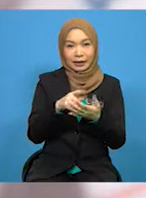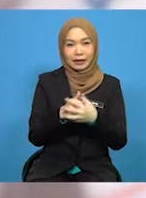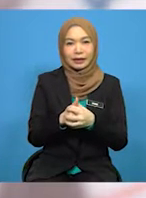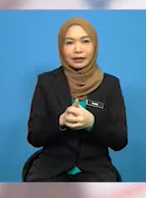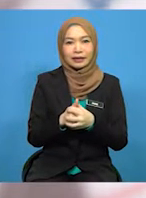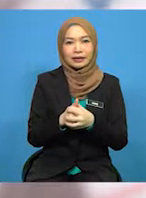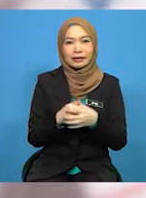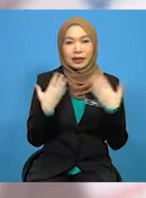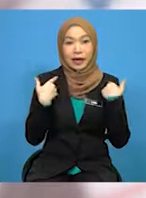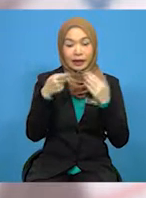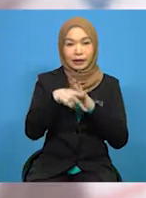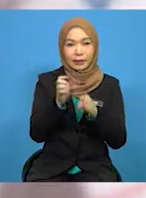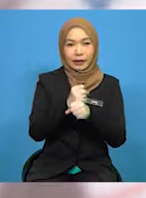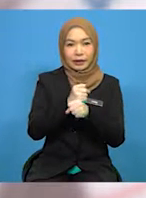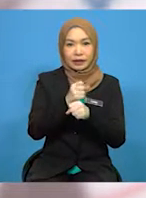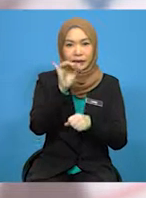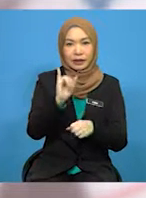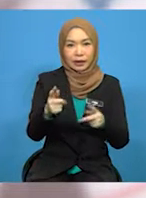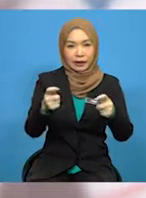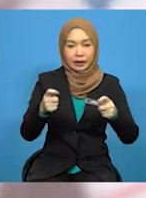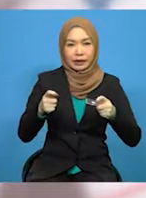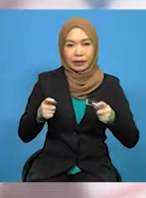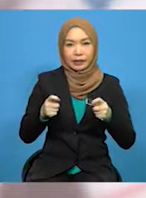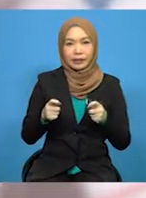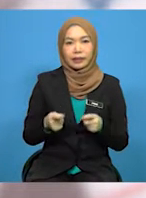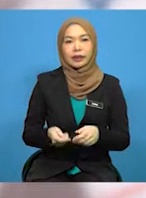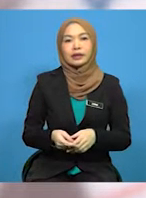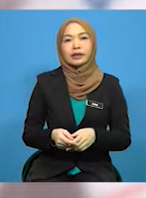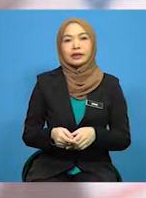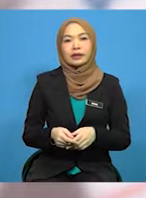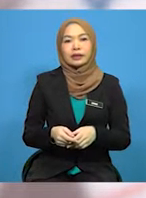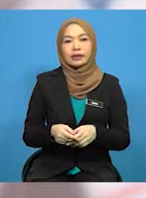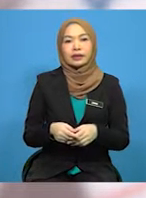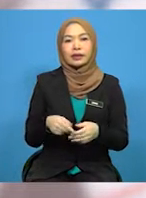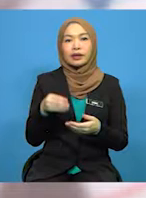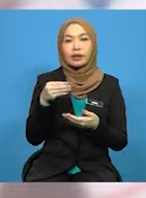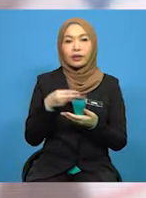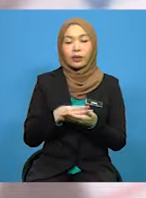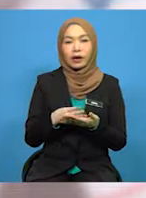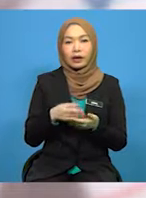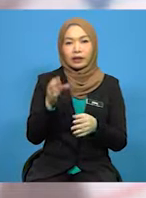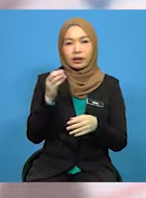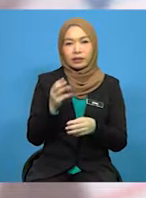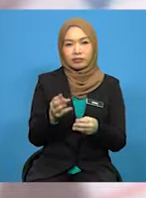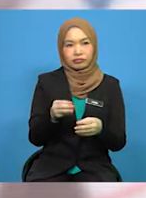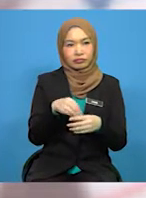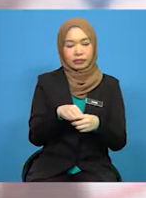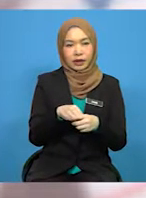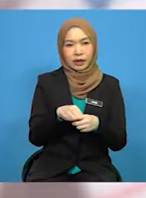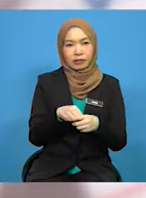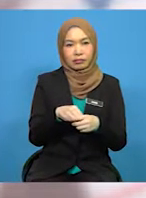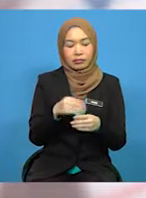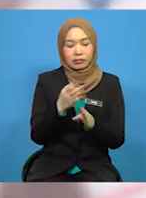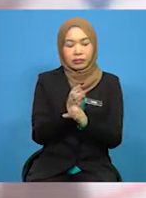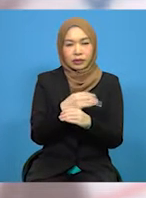Masih terdapat pekerja yang menerima upah dalam bentuk barang, terutamanya yang